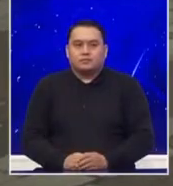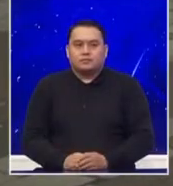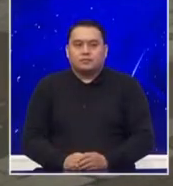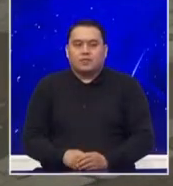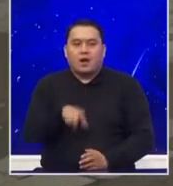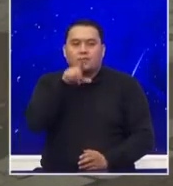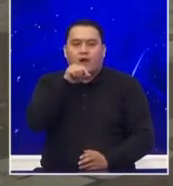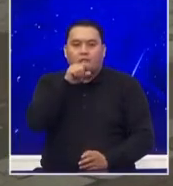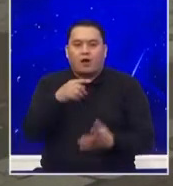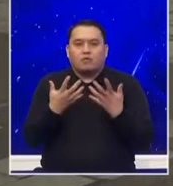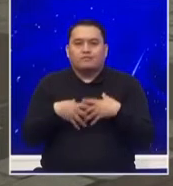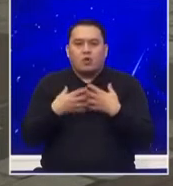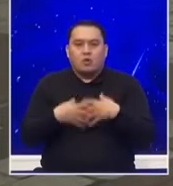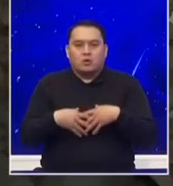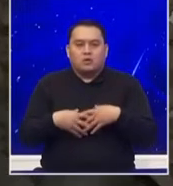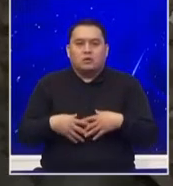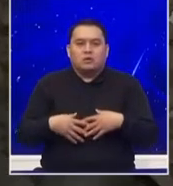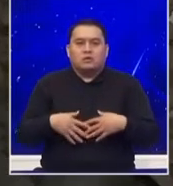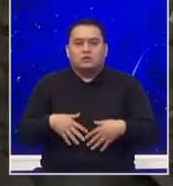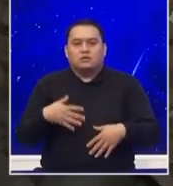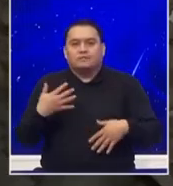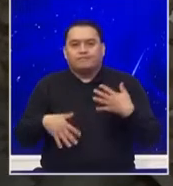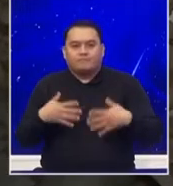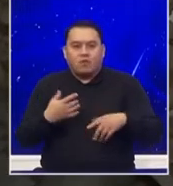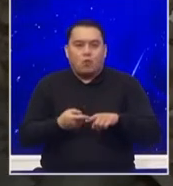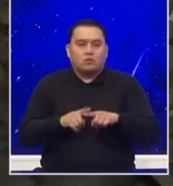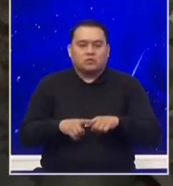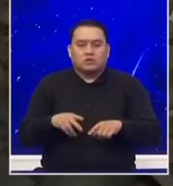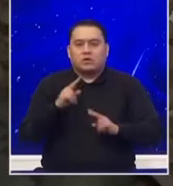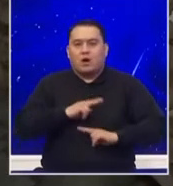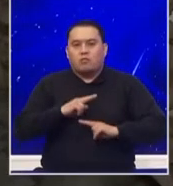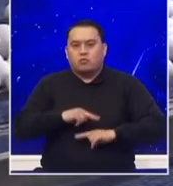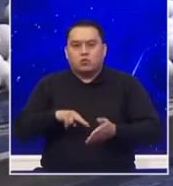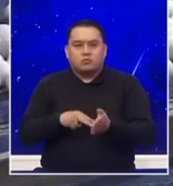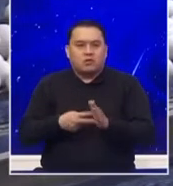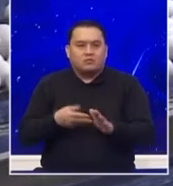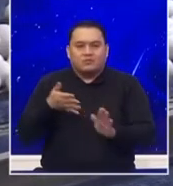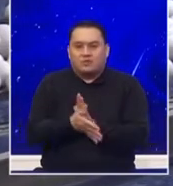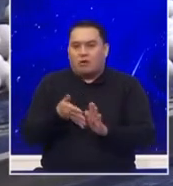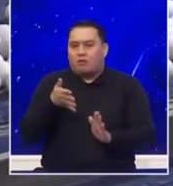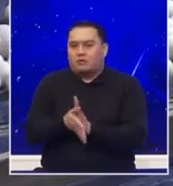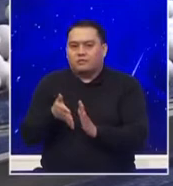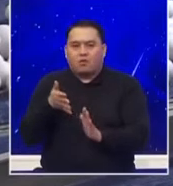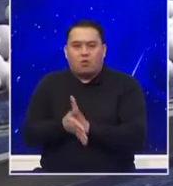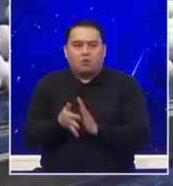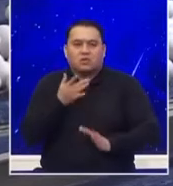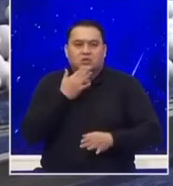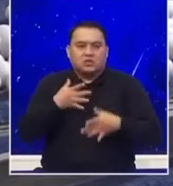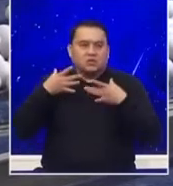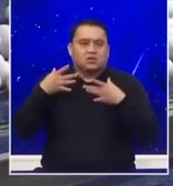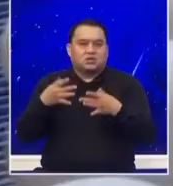ЛТД құс фабрикасы аяғынан әрең тұр. Құс тұмауынан қорғану шараларына жоспардан тыс шығынданды. Пандемия экспорттарын